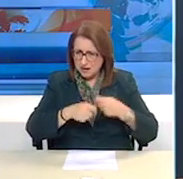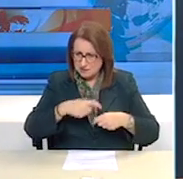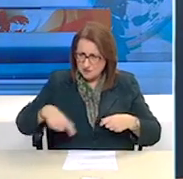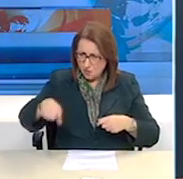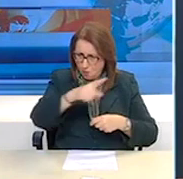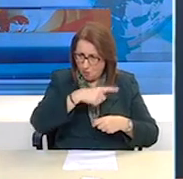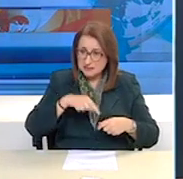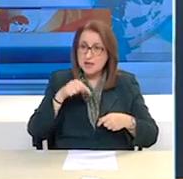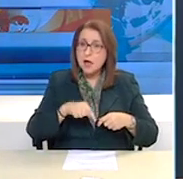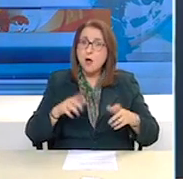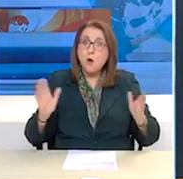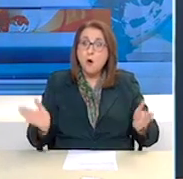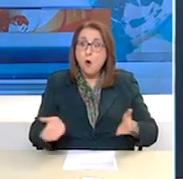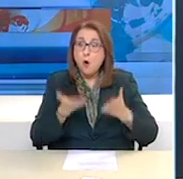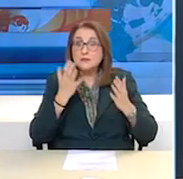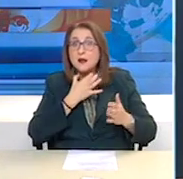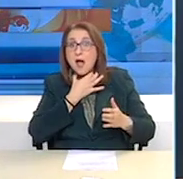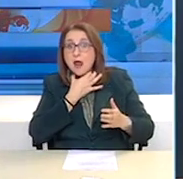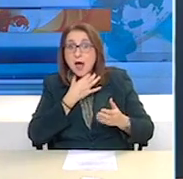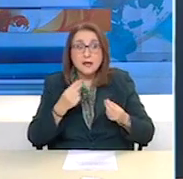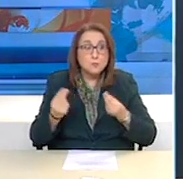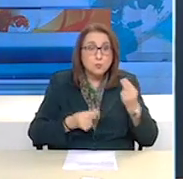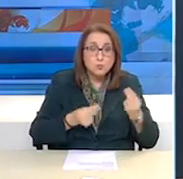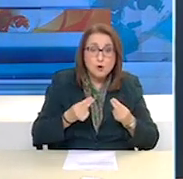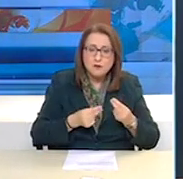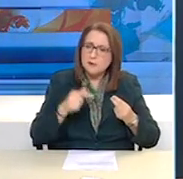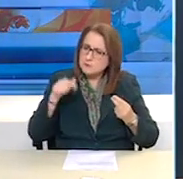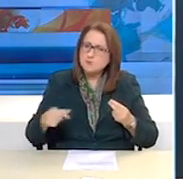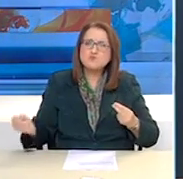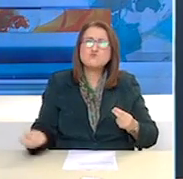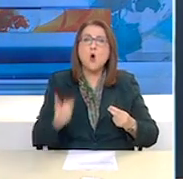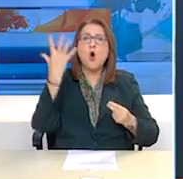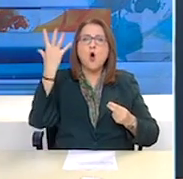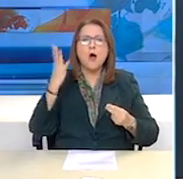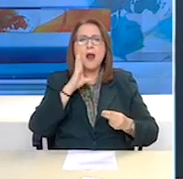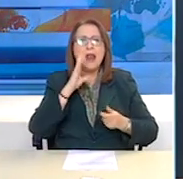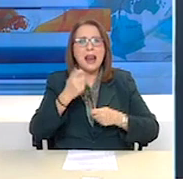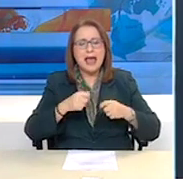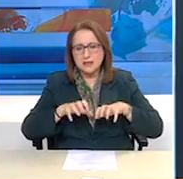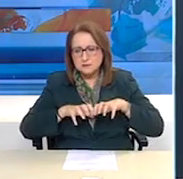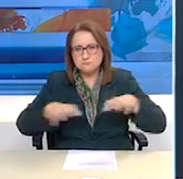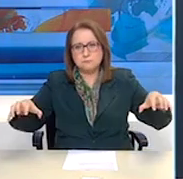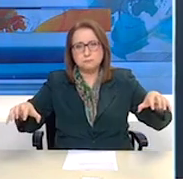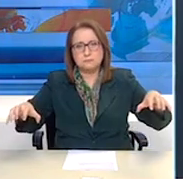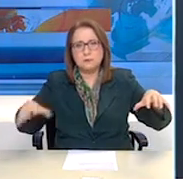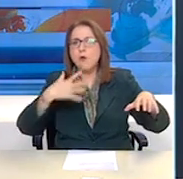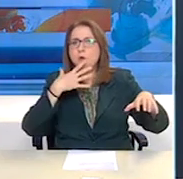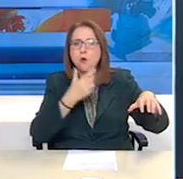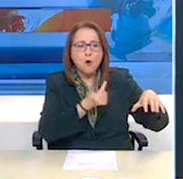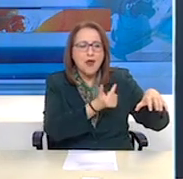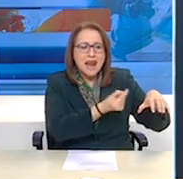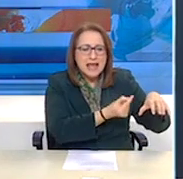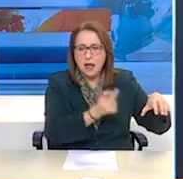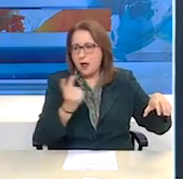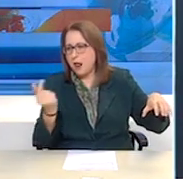λαϊκές αγορές, όταν κριθεί αναγκαίο, θα υποχρεούνται να λειτουργούν νέες λαϊκές αγορές στις ευρύτερες ίδιες περιοχές την